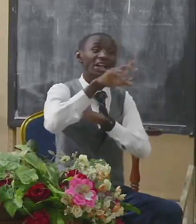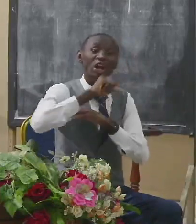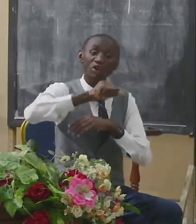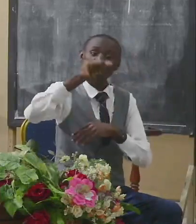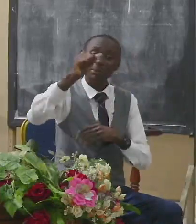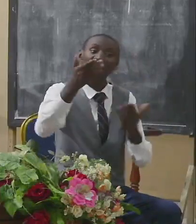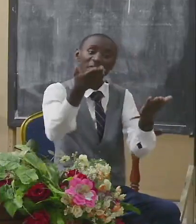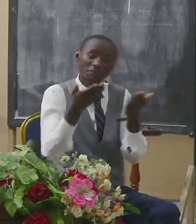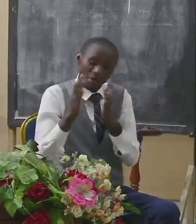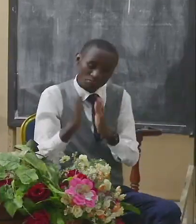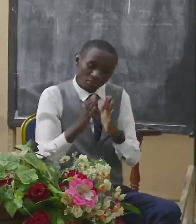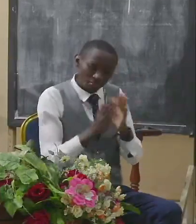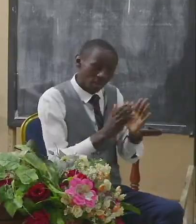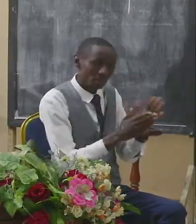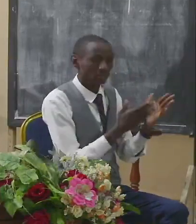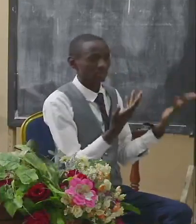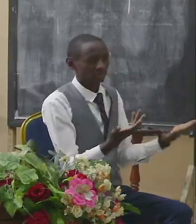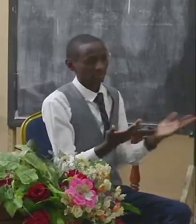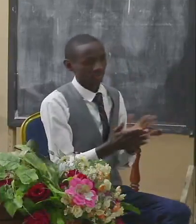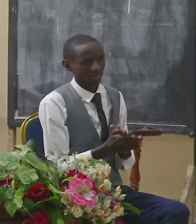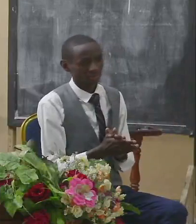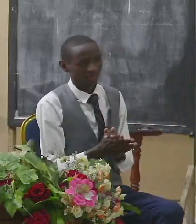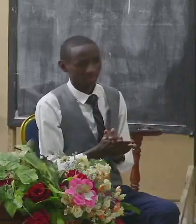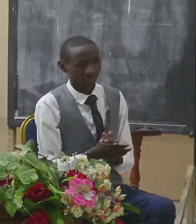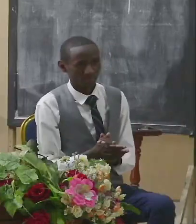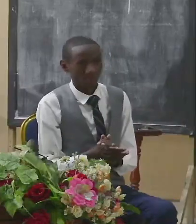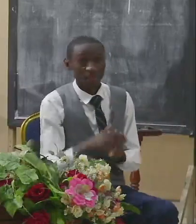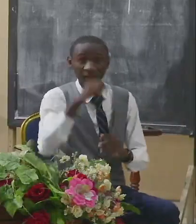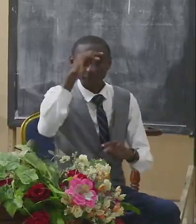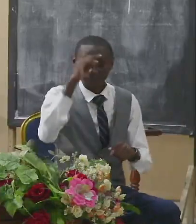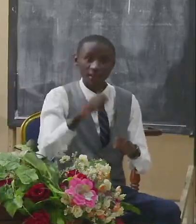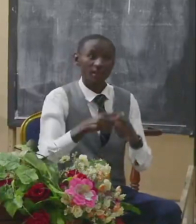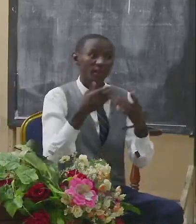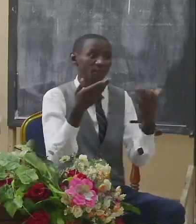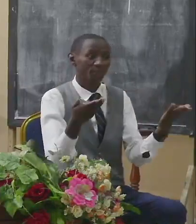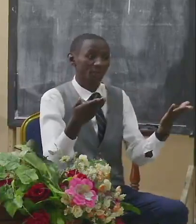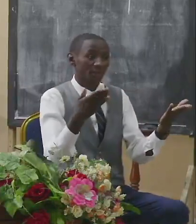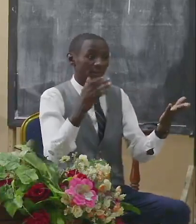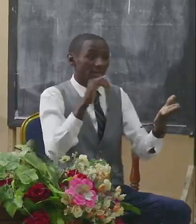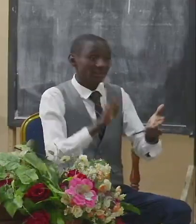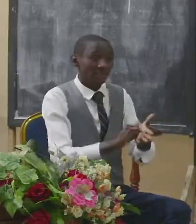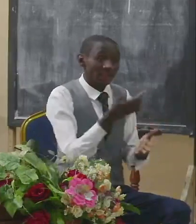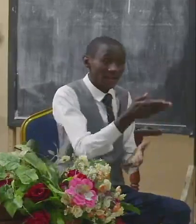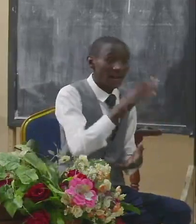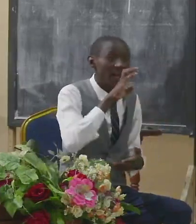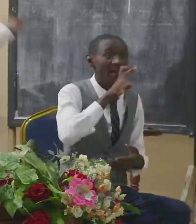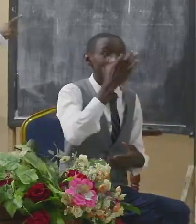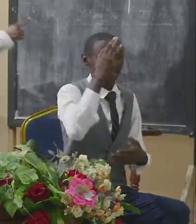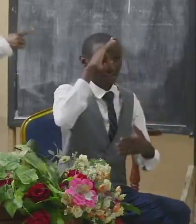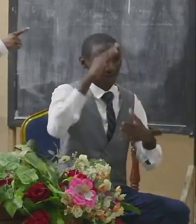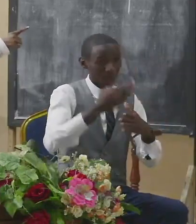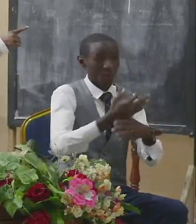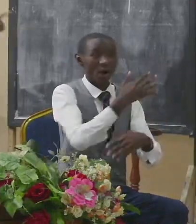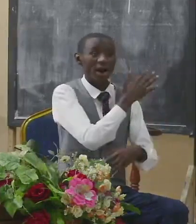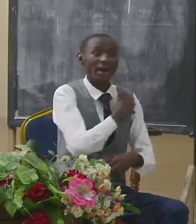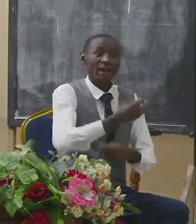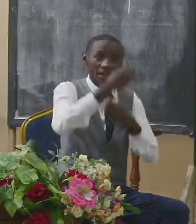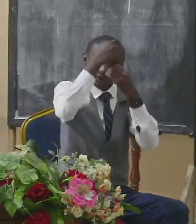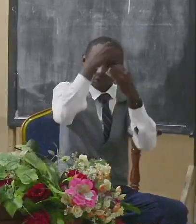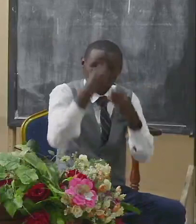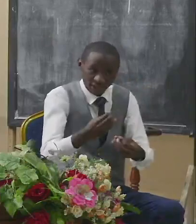Akasema Mungu mwenyewe atajitayarishia. Frère. Ndugu. Ça c'était la foi. Ile ilikuwa imani